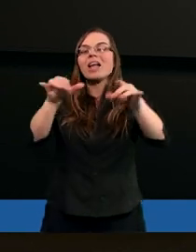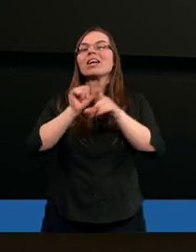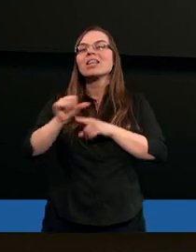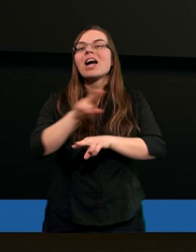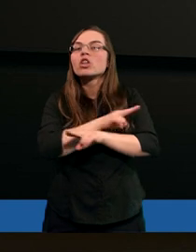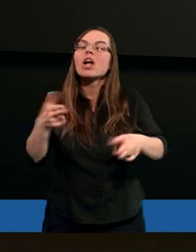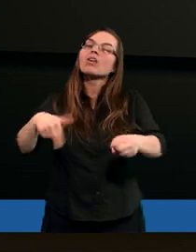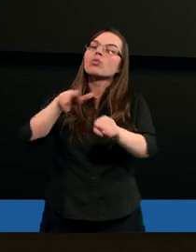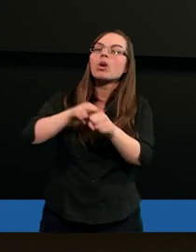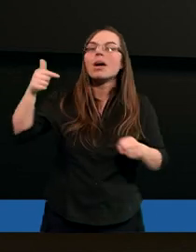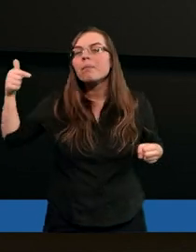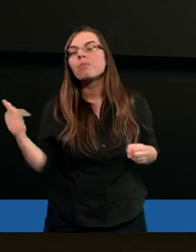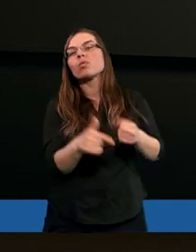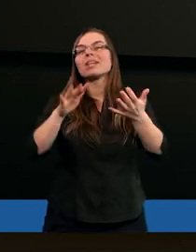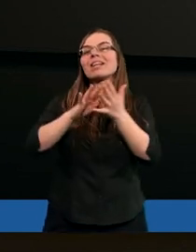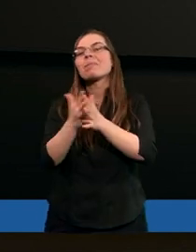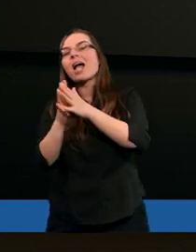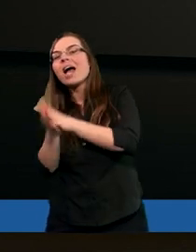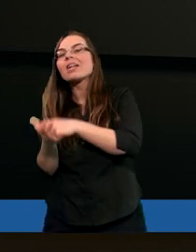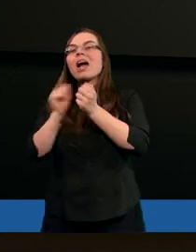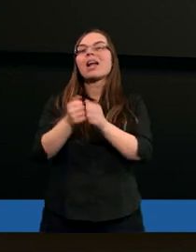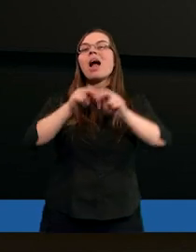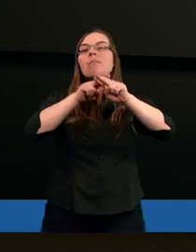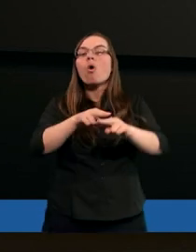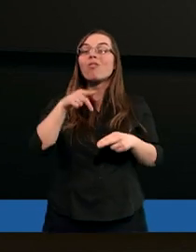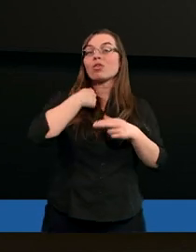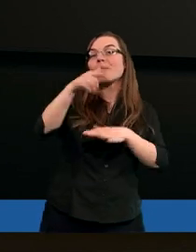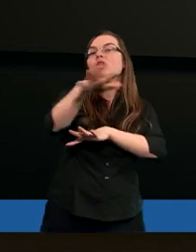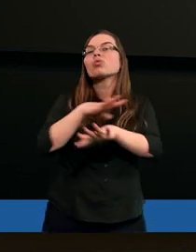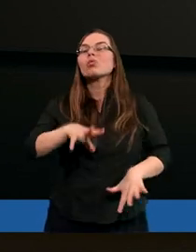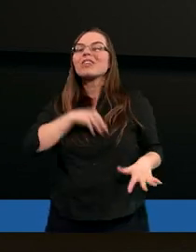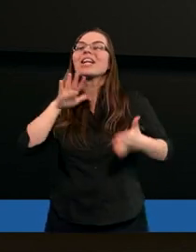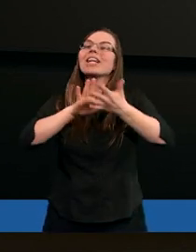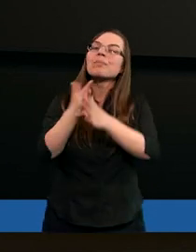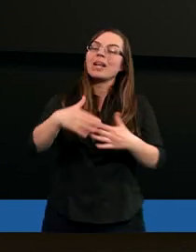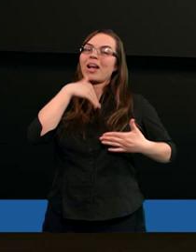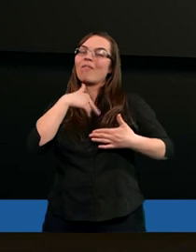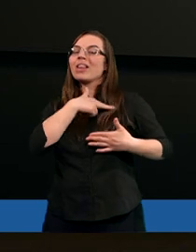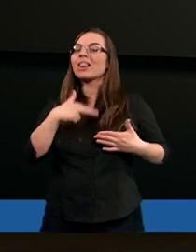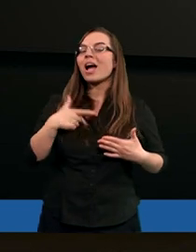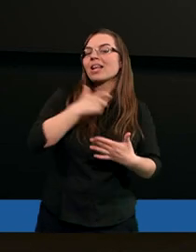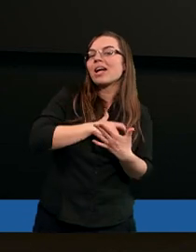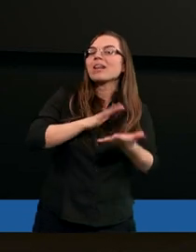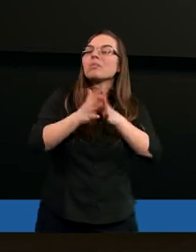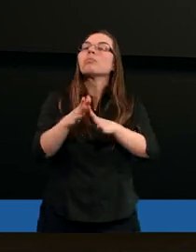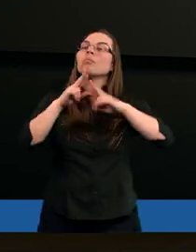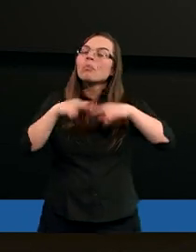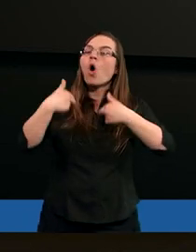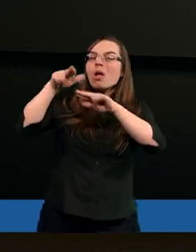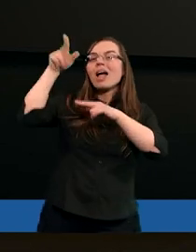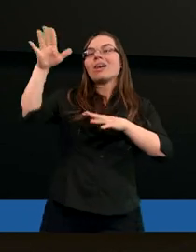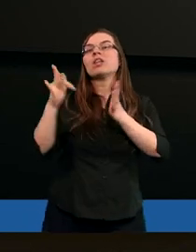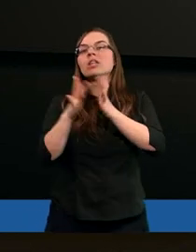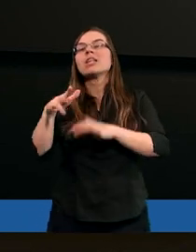jest, które musimy zmieniać, albo pozwolić, aby Duch Święty zmieniał, aby Chrystus zmieniał w nas, bo